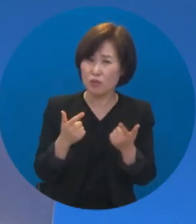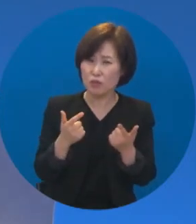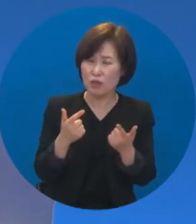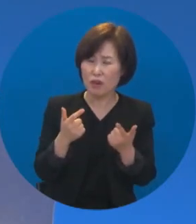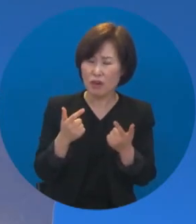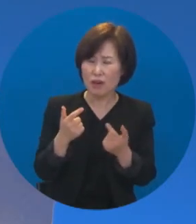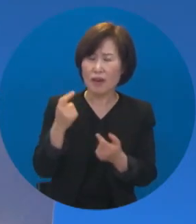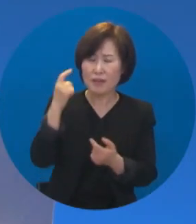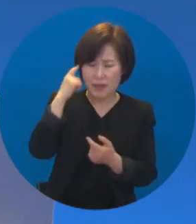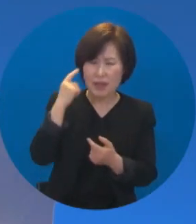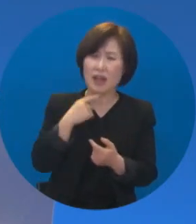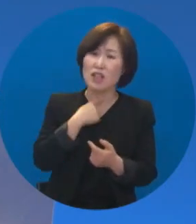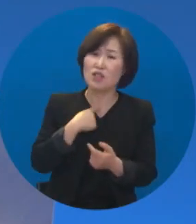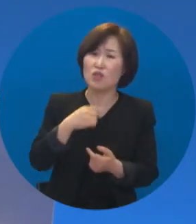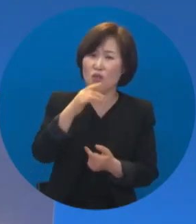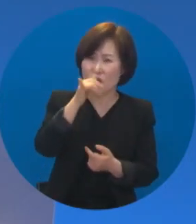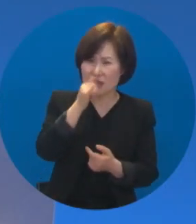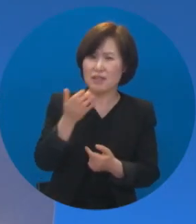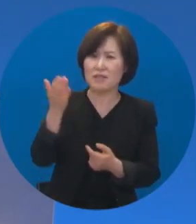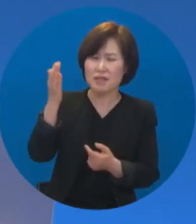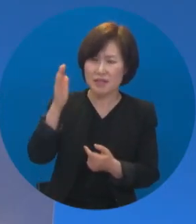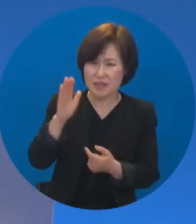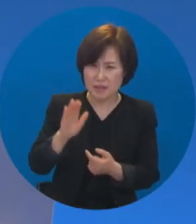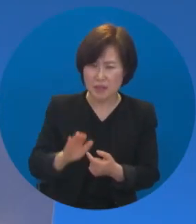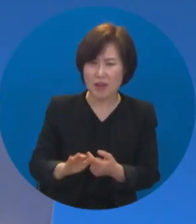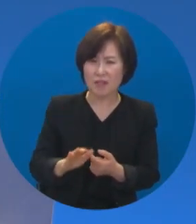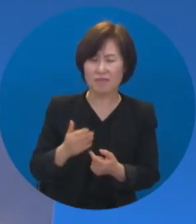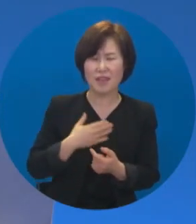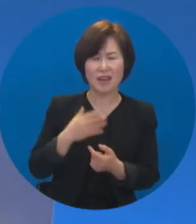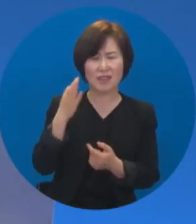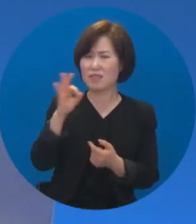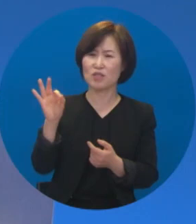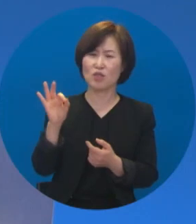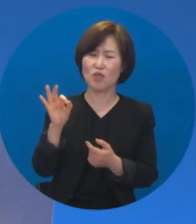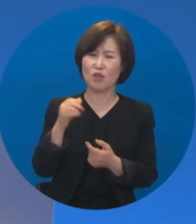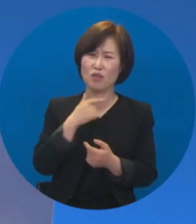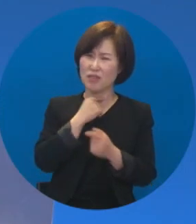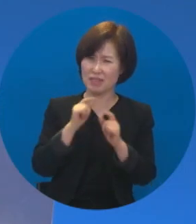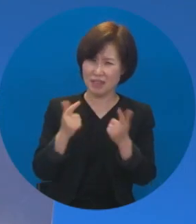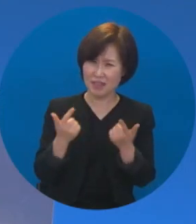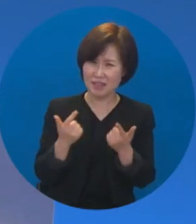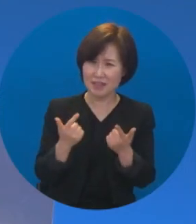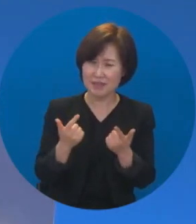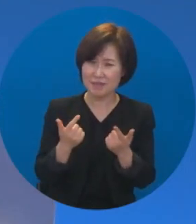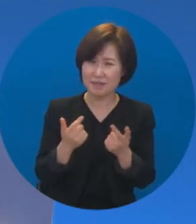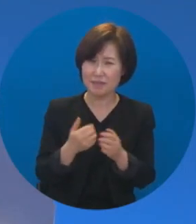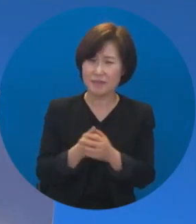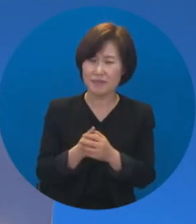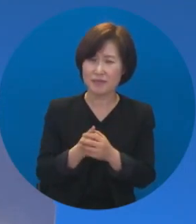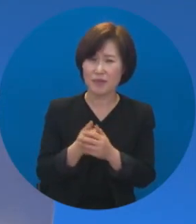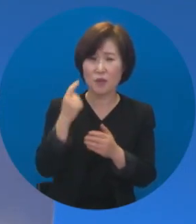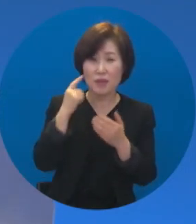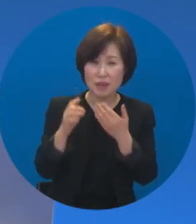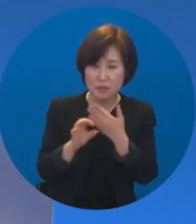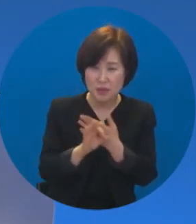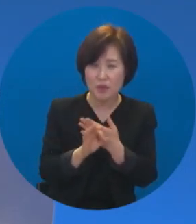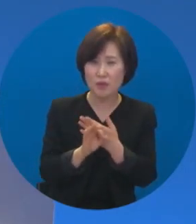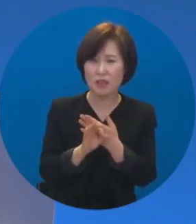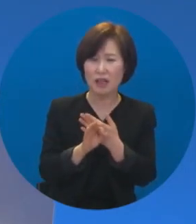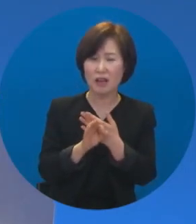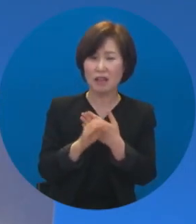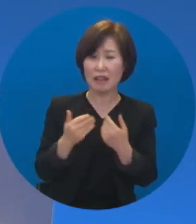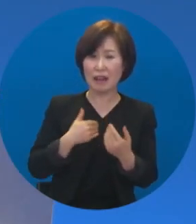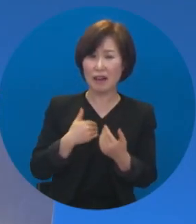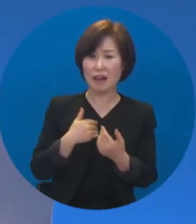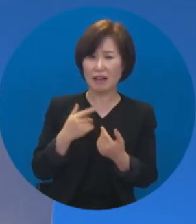있겠다고 생각이 들긴 했지만 조금 더 그 생각을 진행시키고 싶지 않았어요. 왜냐하면 그렇게